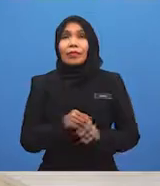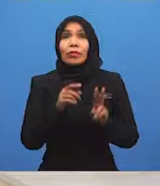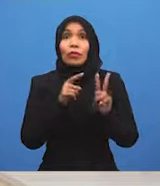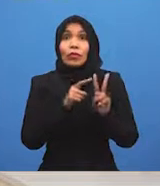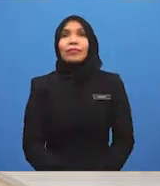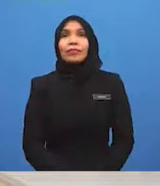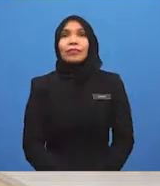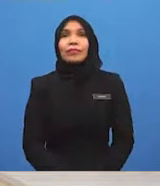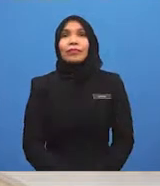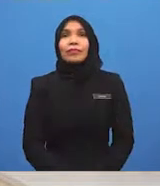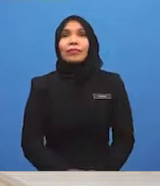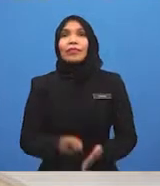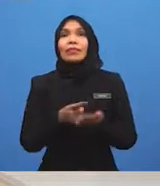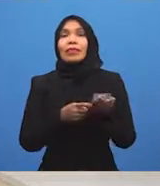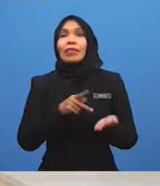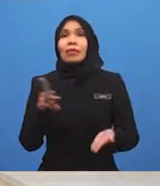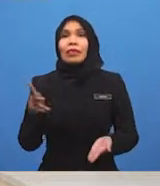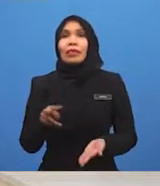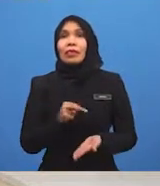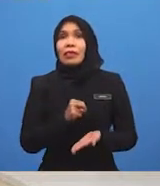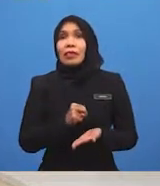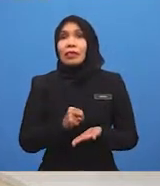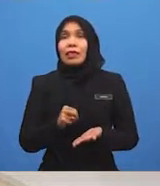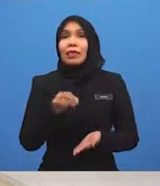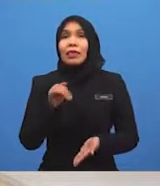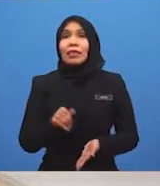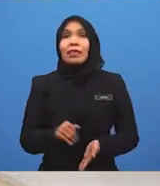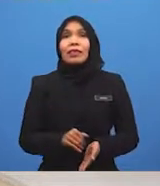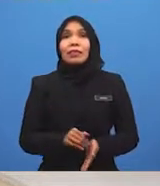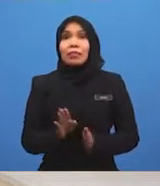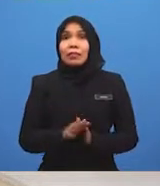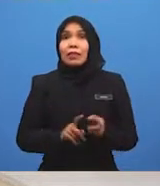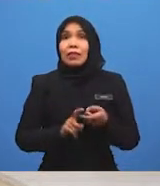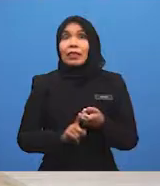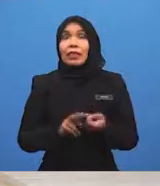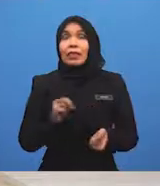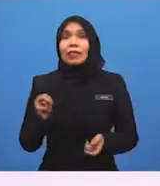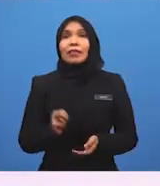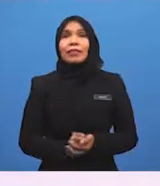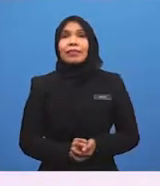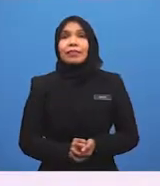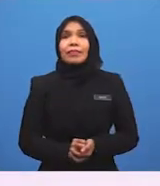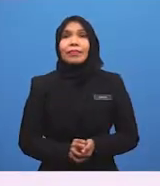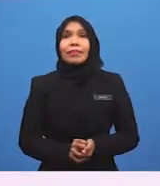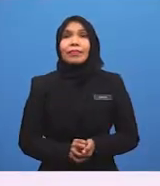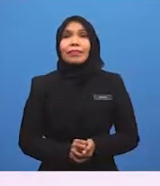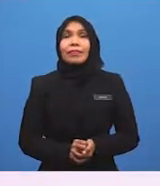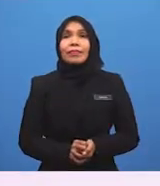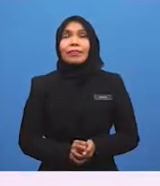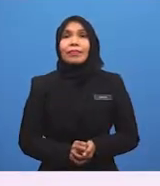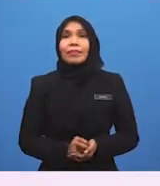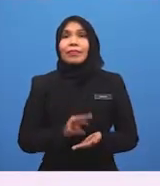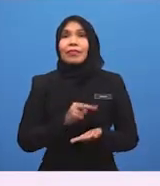Baik, apakah nilai yang berkaitan dengan situasi-situasi tadi?